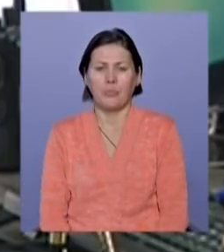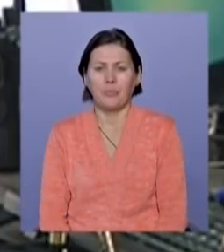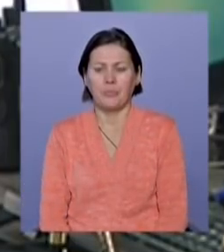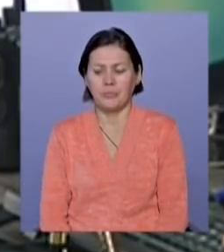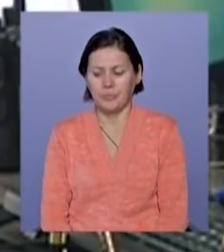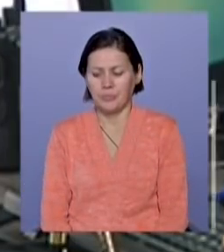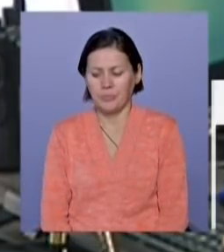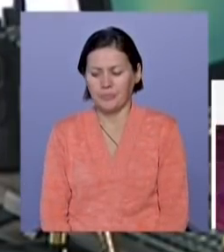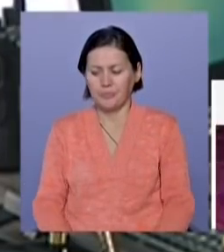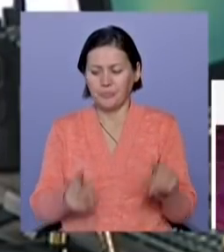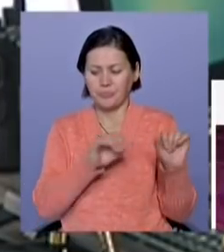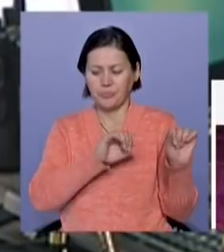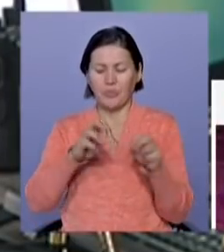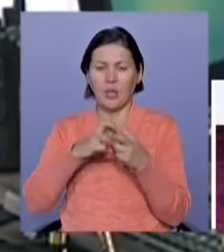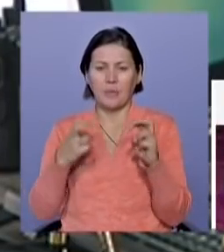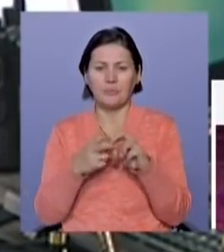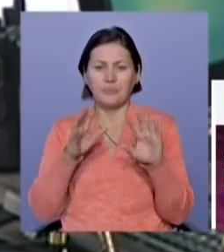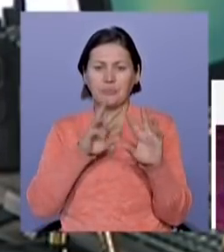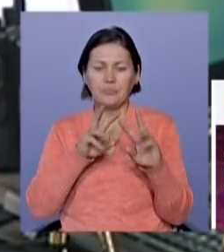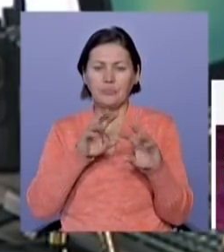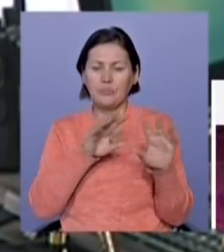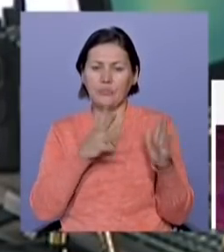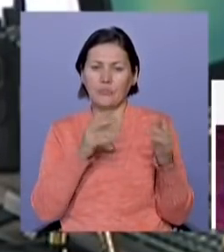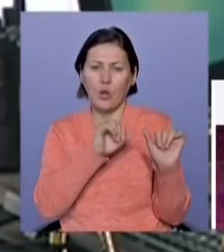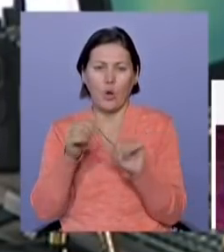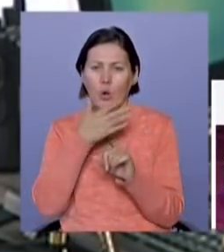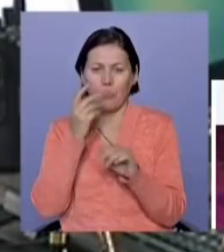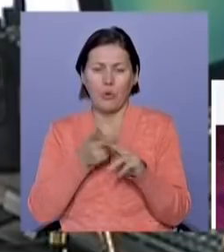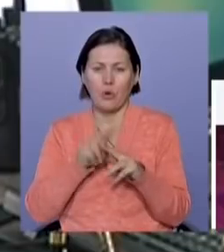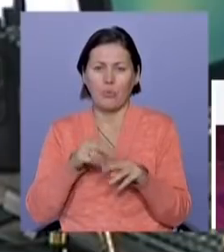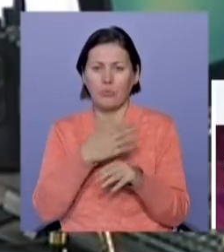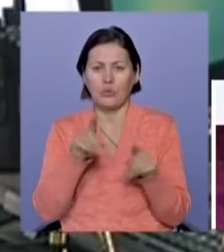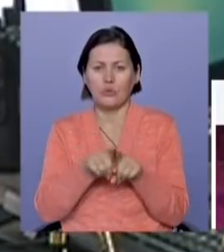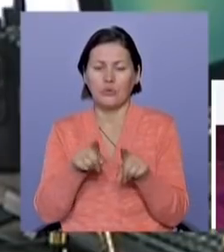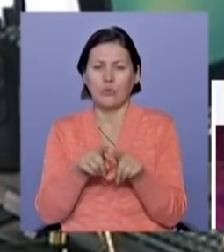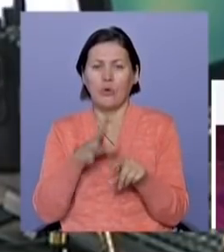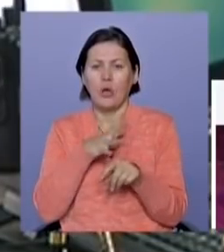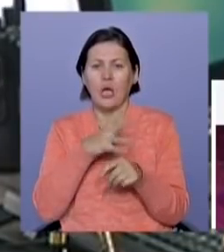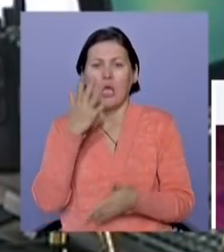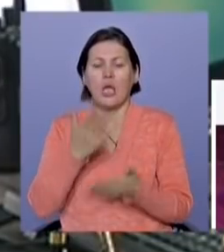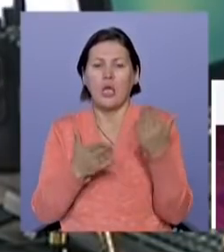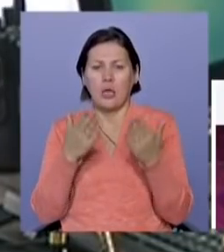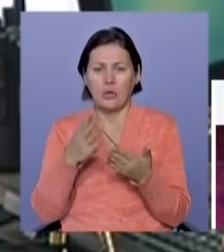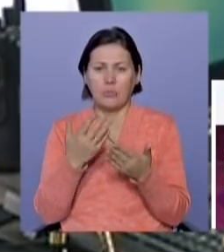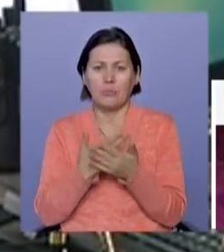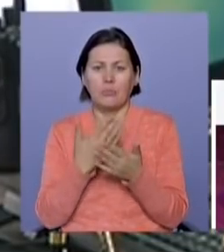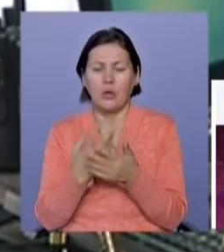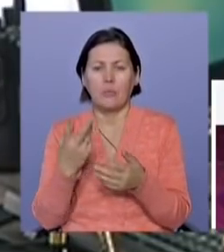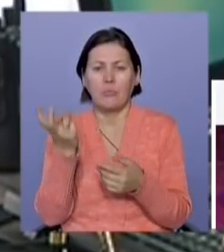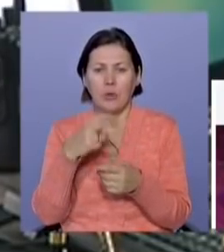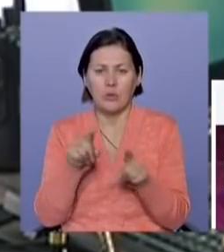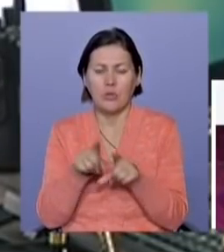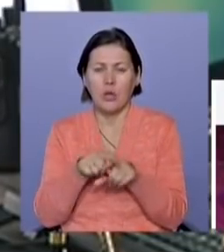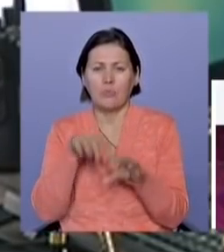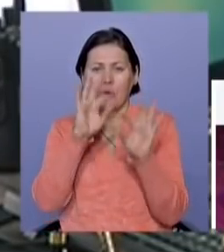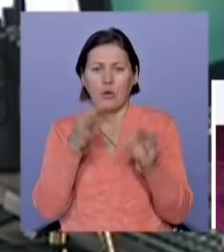Қорғану мәселелері бізде қарастылмаған, бірақ 403 бұйрықта жазылған. Егер келген